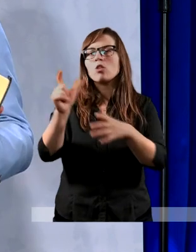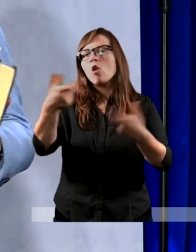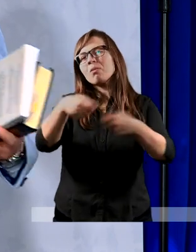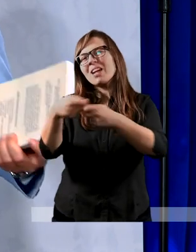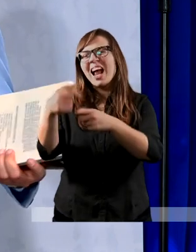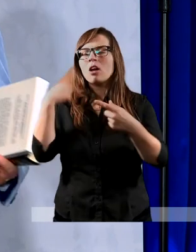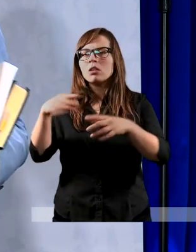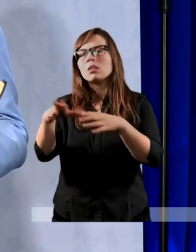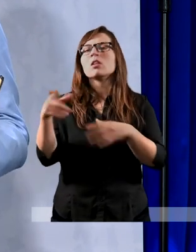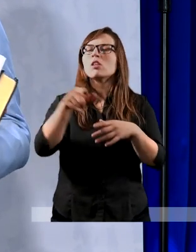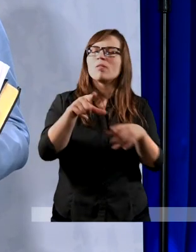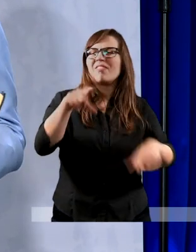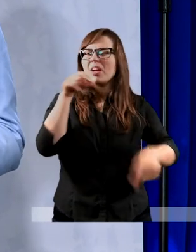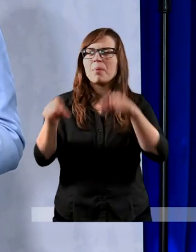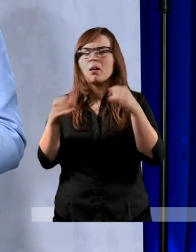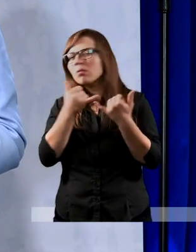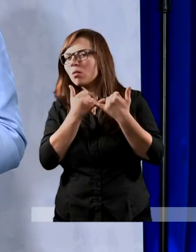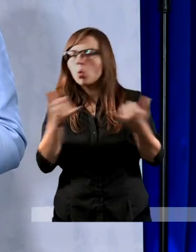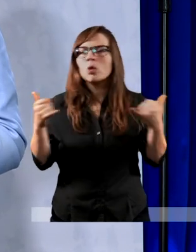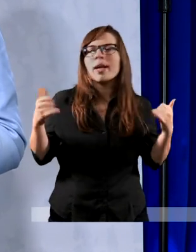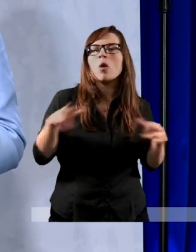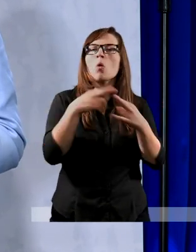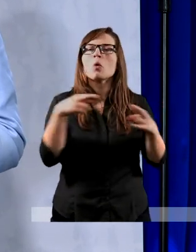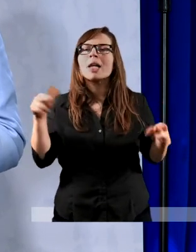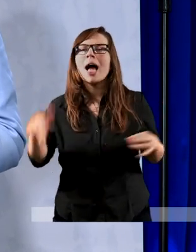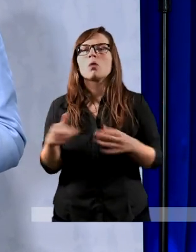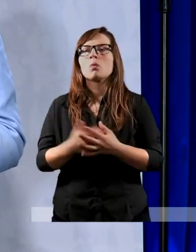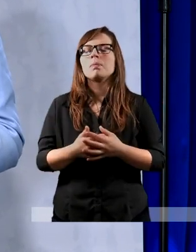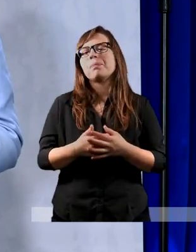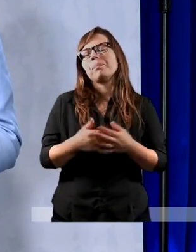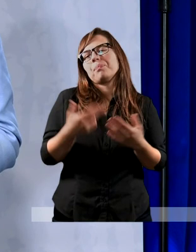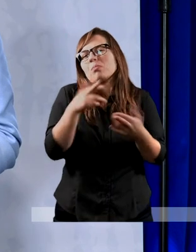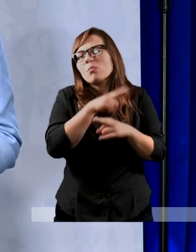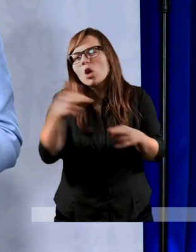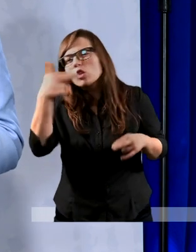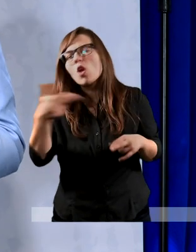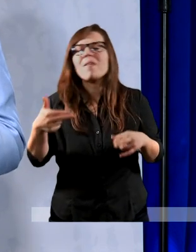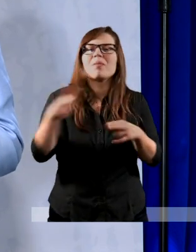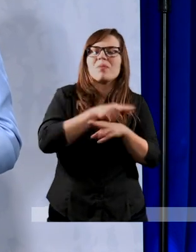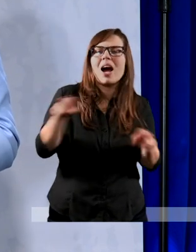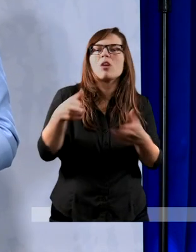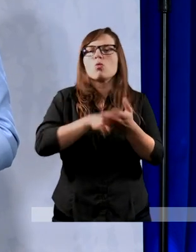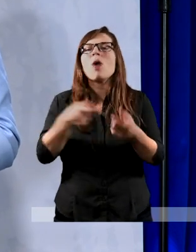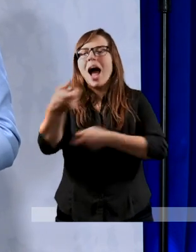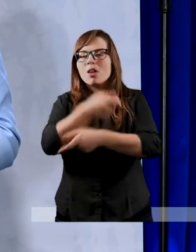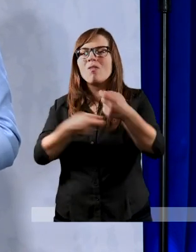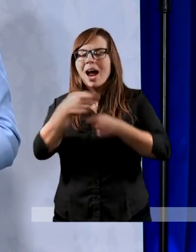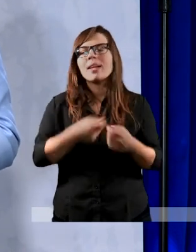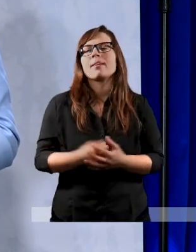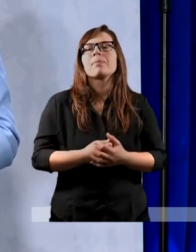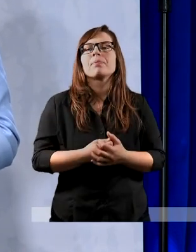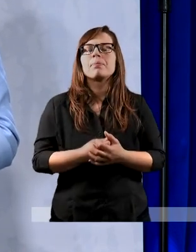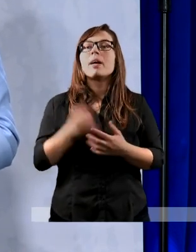sporo osób wybierało tam różnego rodzaju towary, którymi oni handlowali. I